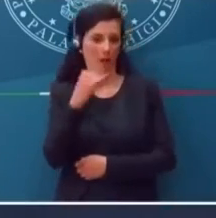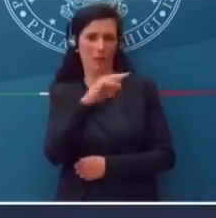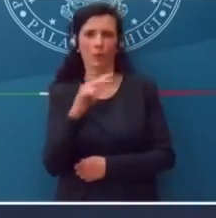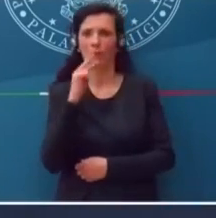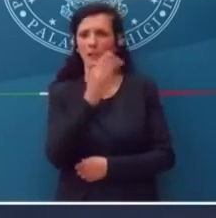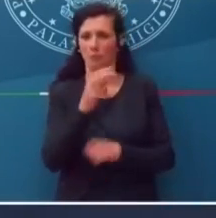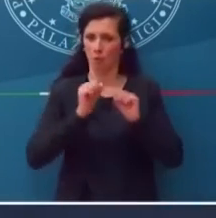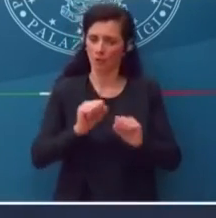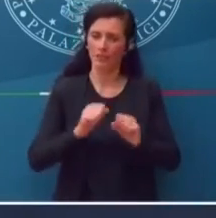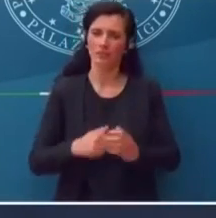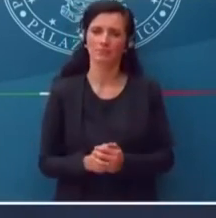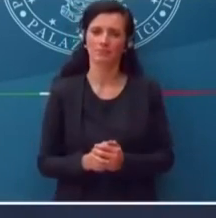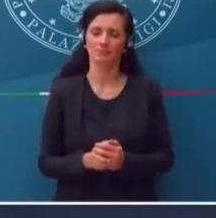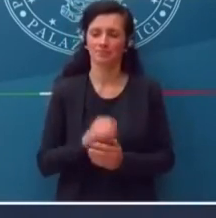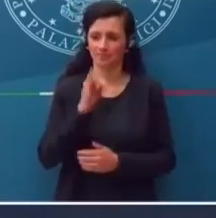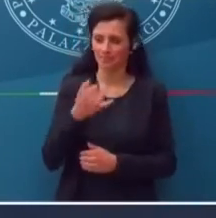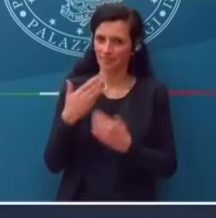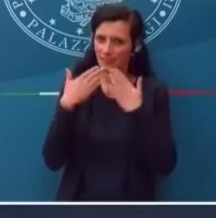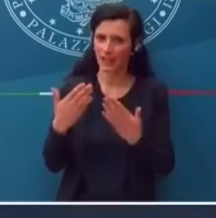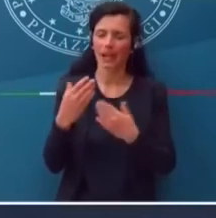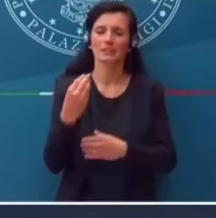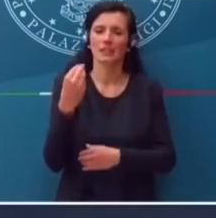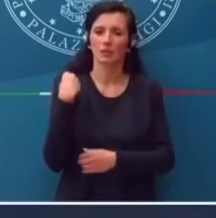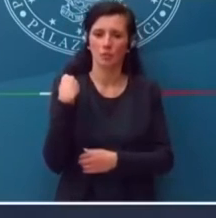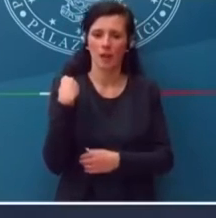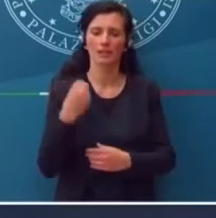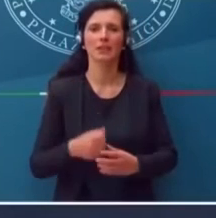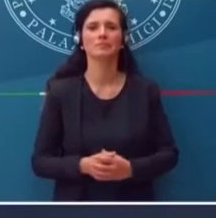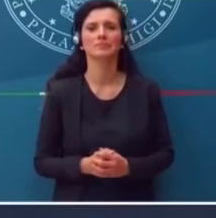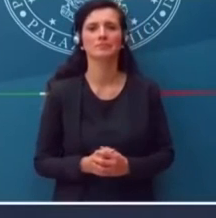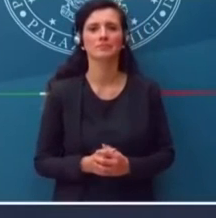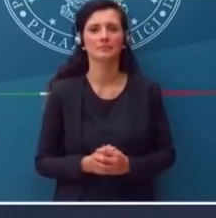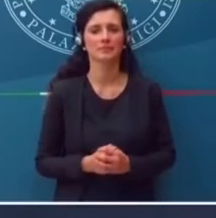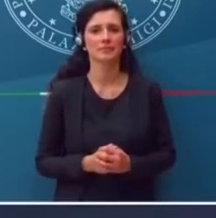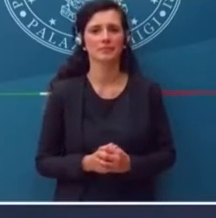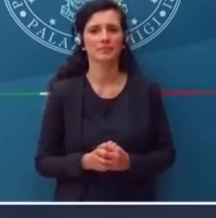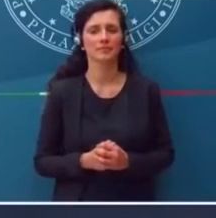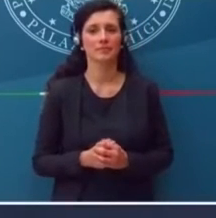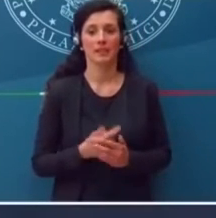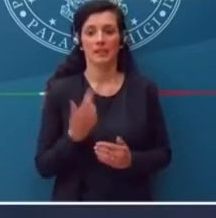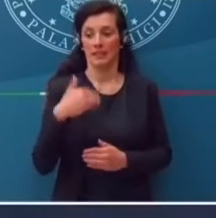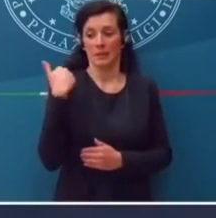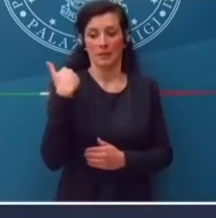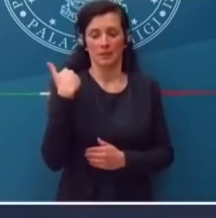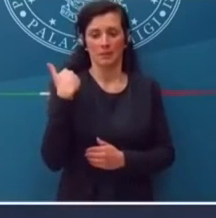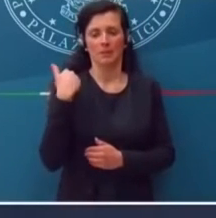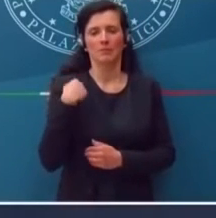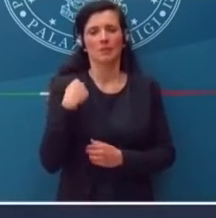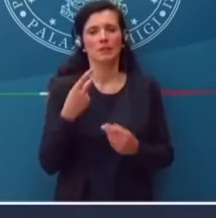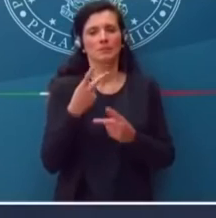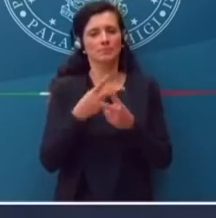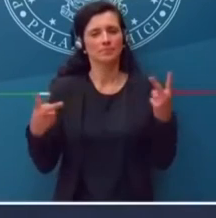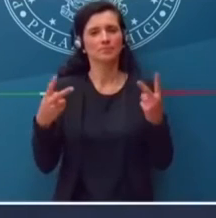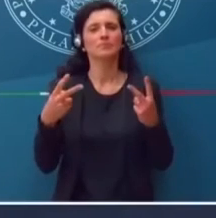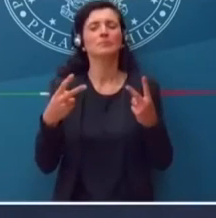Prego. Sì, grazie per la domanda. Io prima ho provato a sottolineare che il